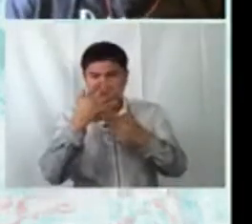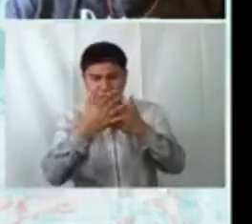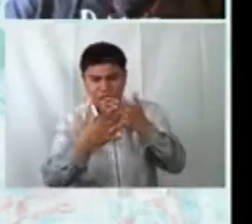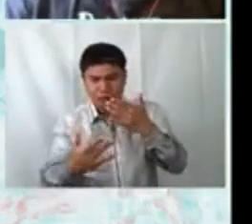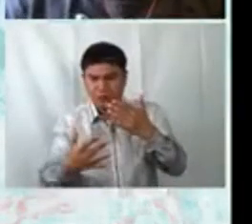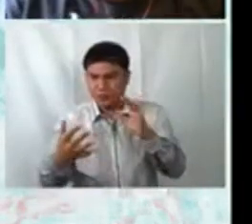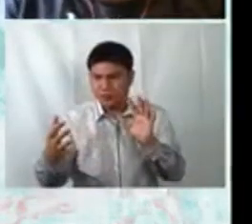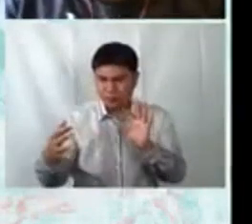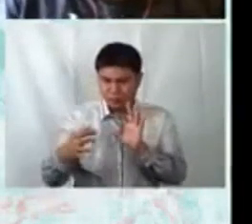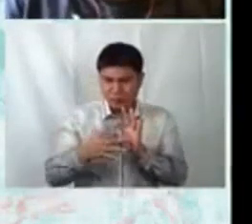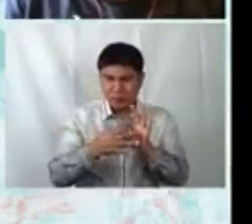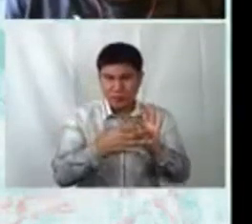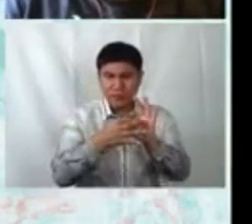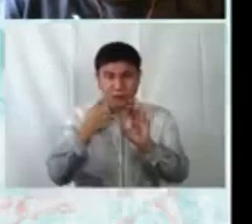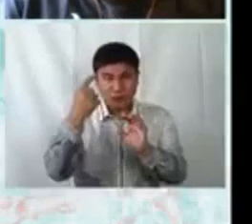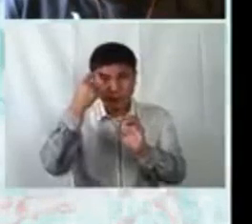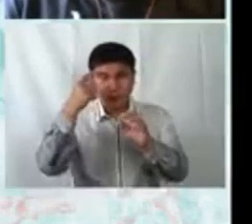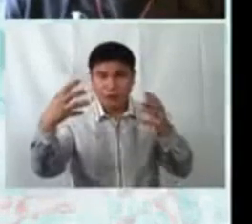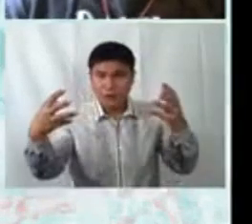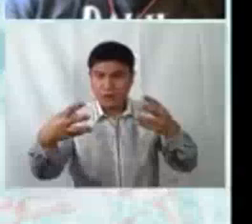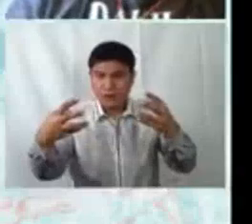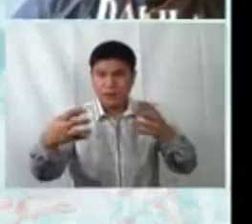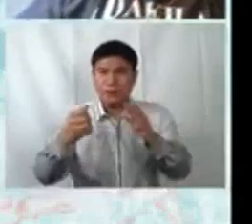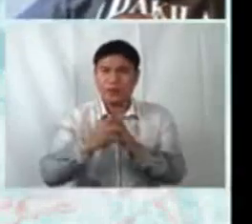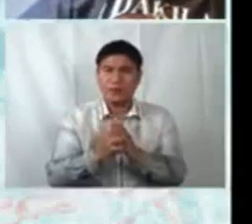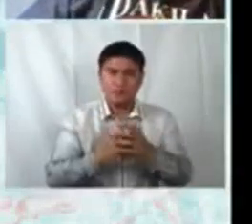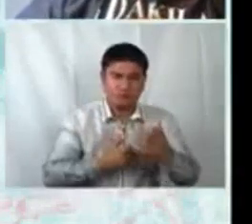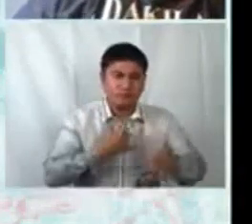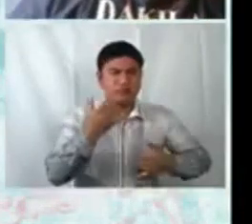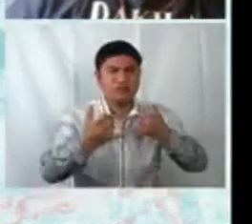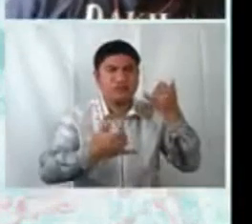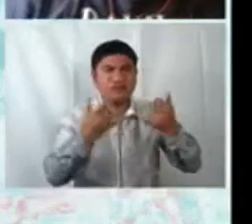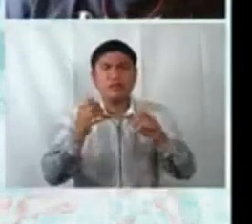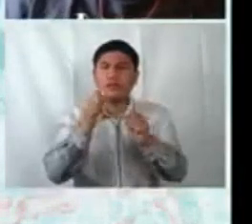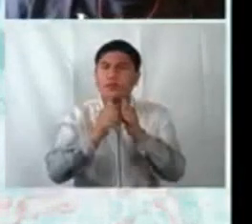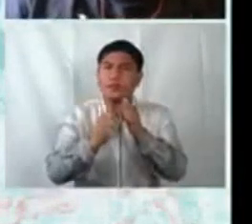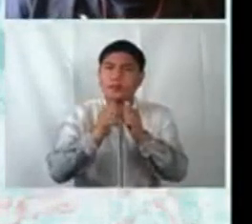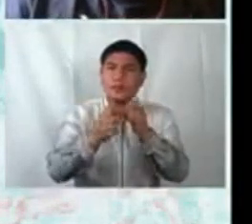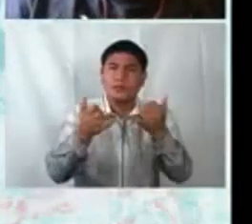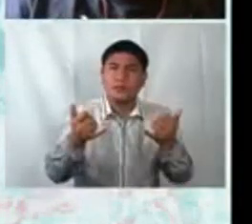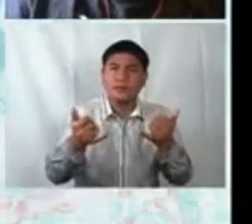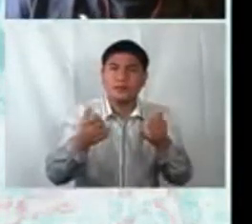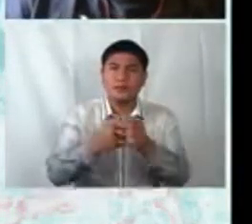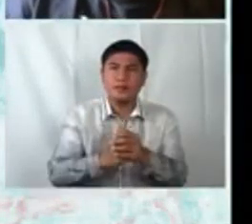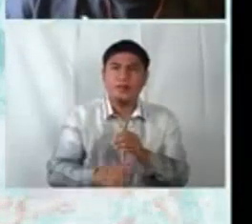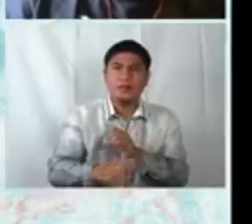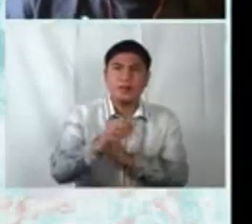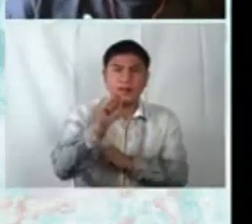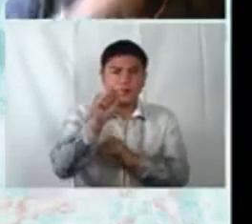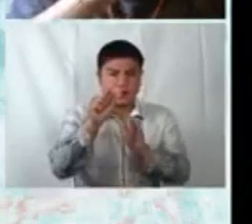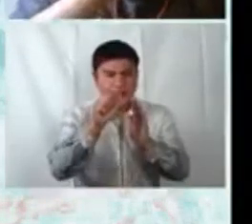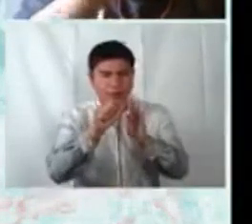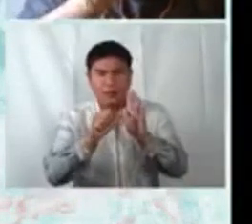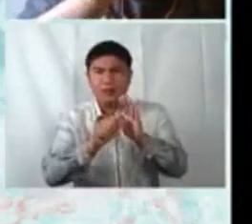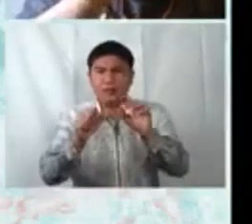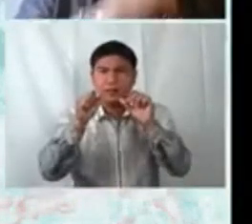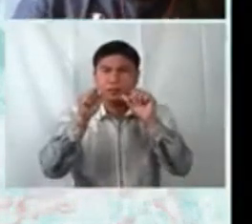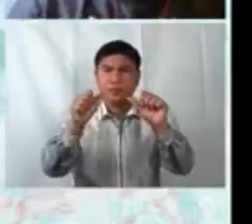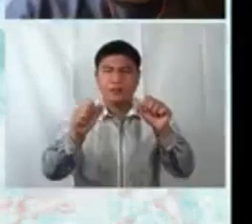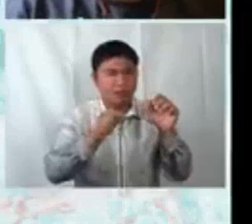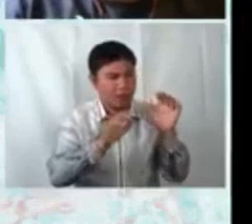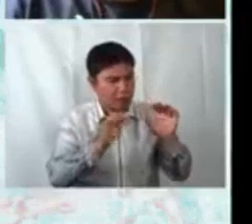bayan ng paghihimagsik. So, in all fairness to the Acta de la Proclamación, inalala nito yung pagsisimula